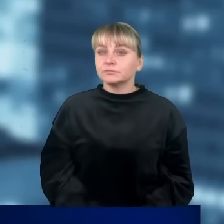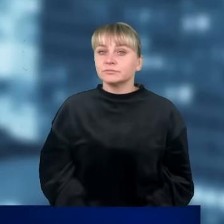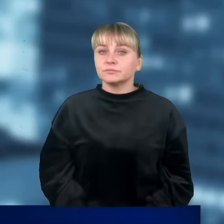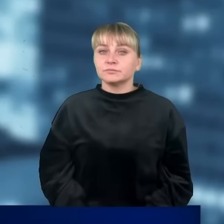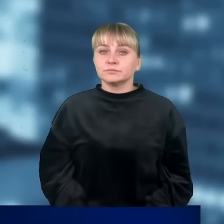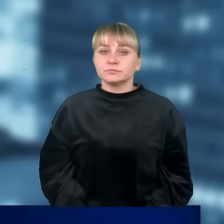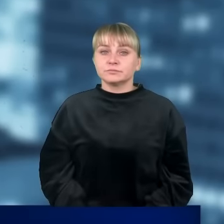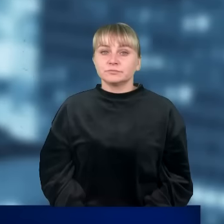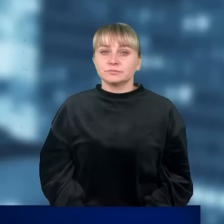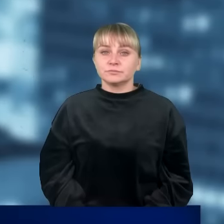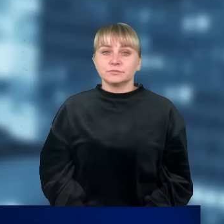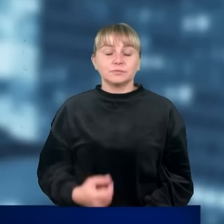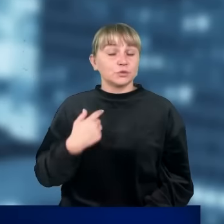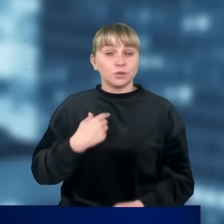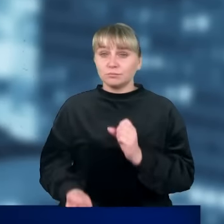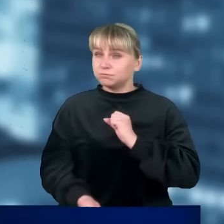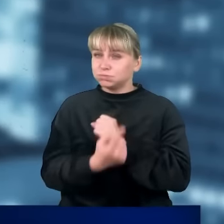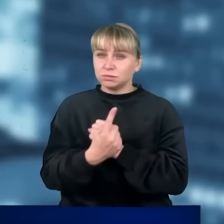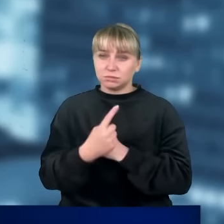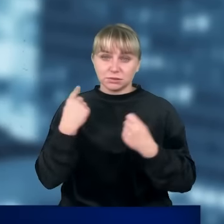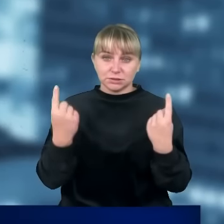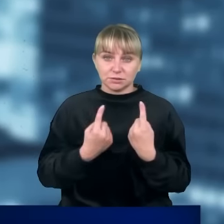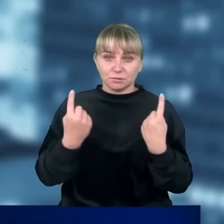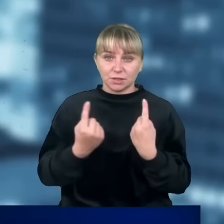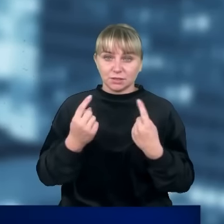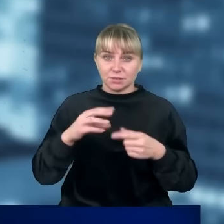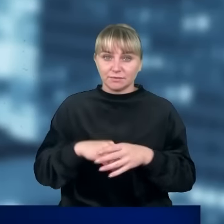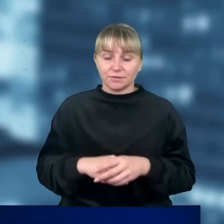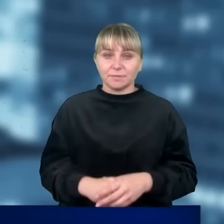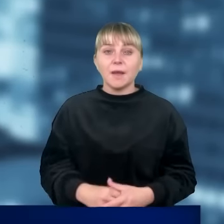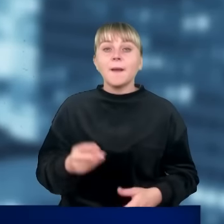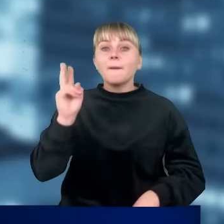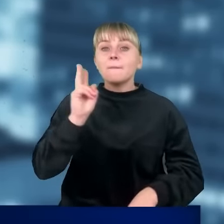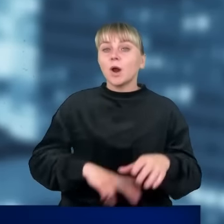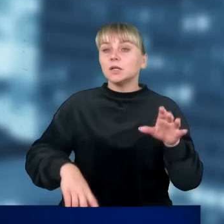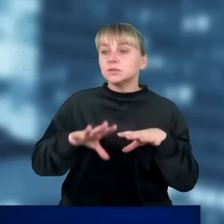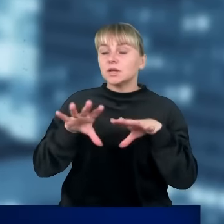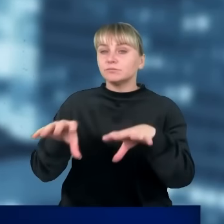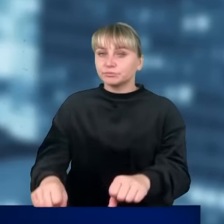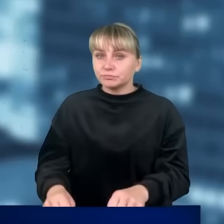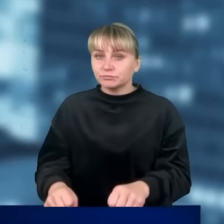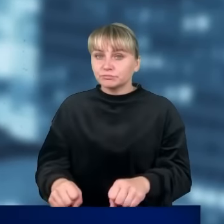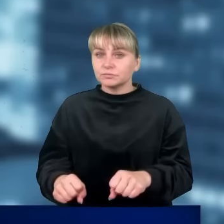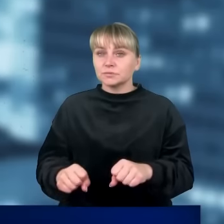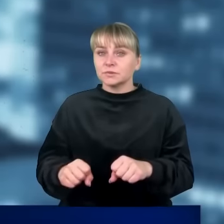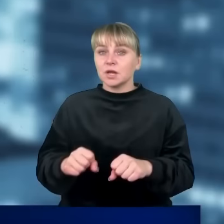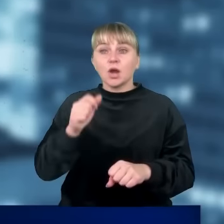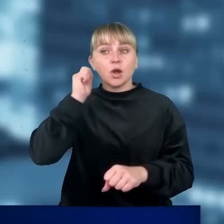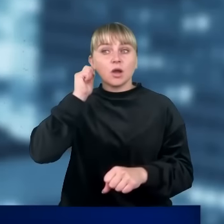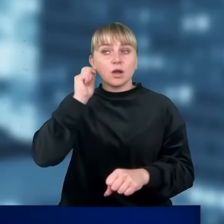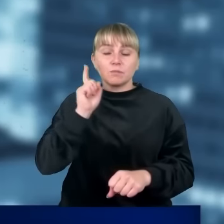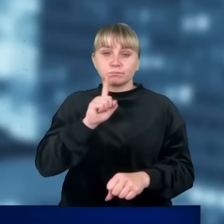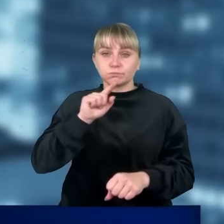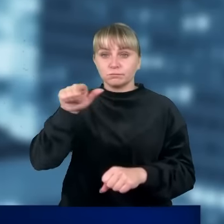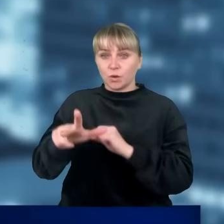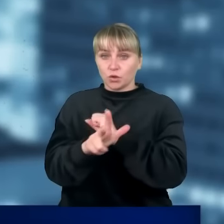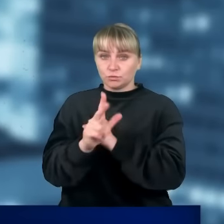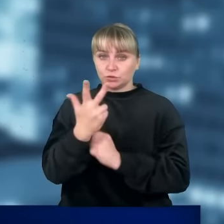Nie, to jest coś nieprawdopodobnego. Policja napadła dzisiaj na 83-latka.